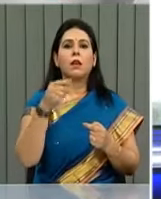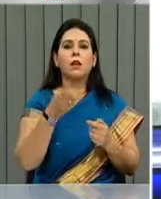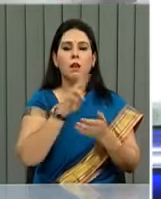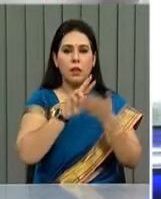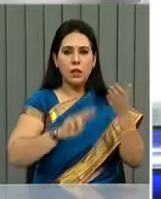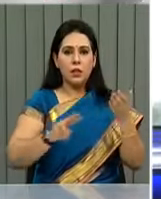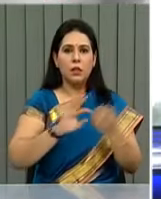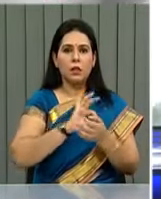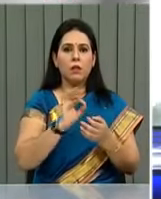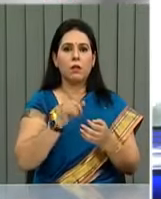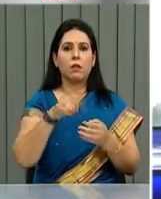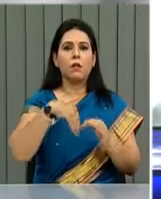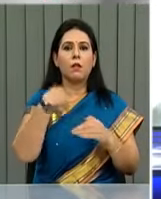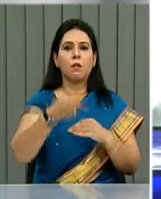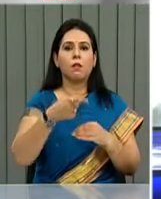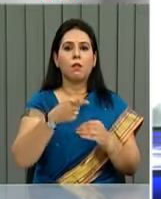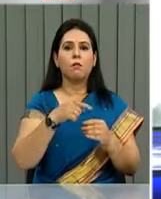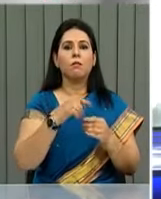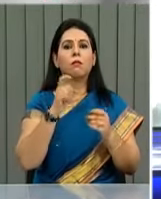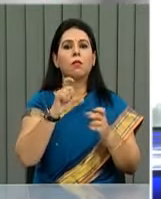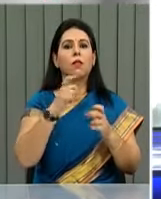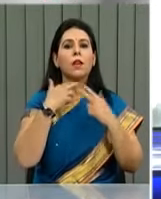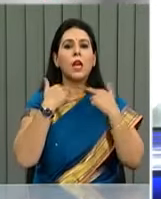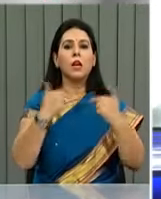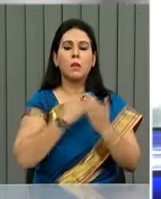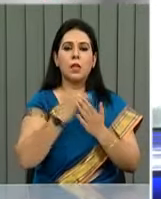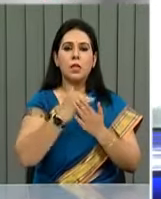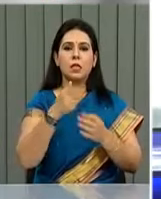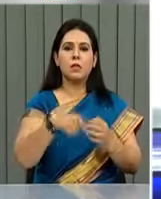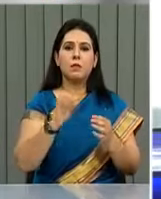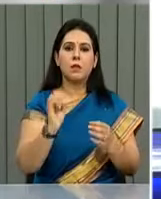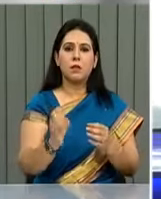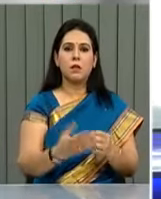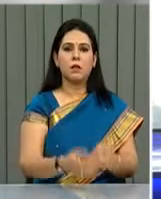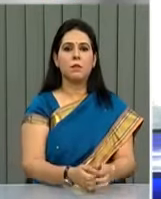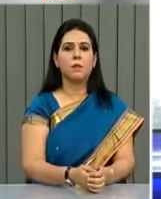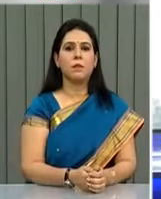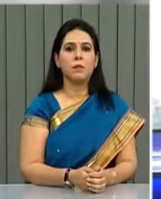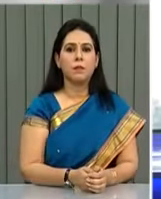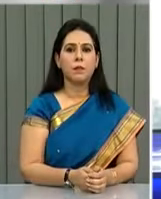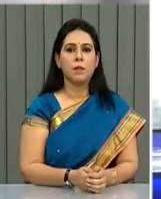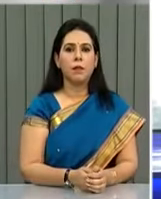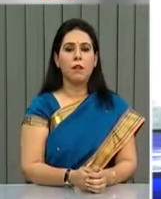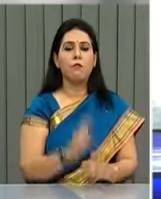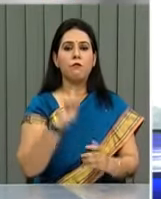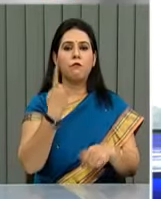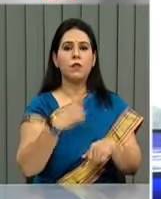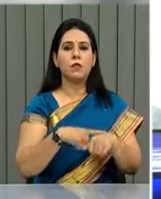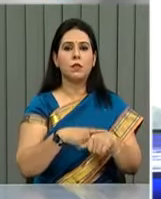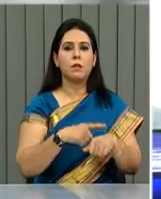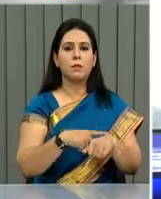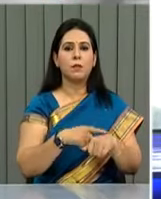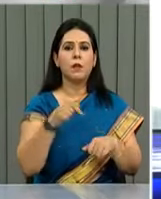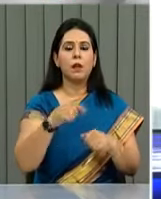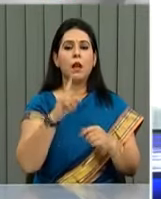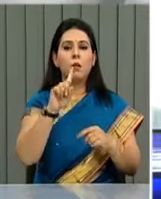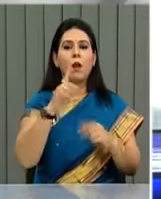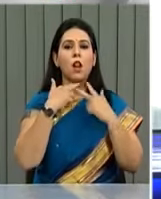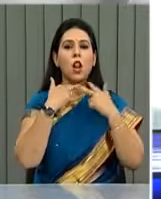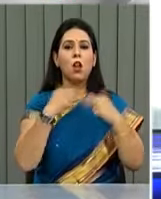आपने उन सब के खिलाफ जो गैरकानूनी थे क्रिमिनल केसेस चलाए। पहली बार एक कानून हम लोगों ने देश में